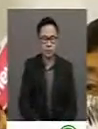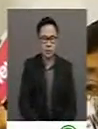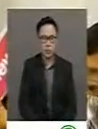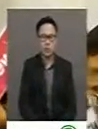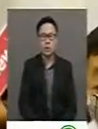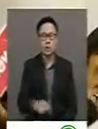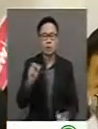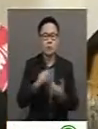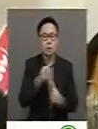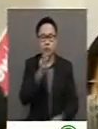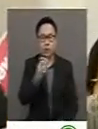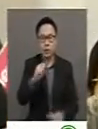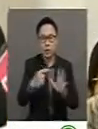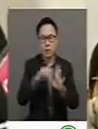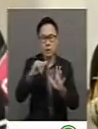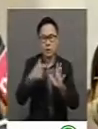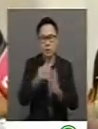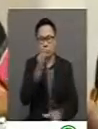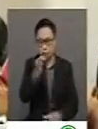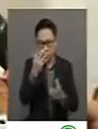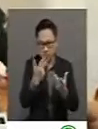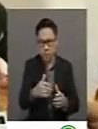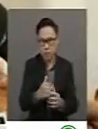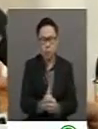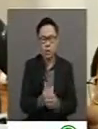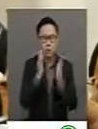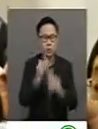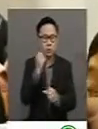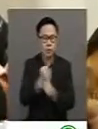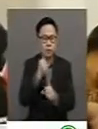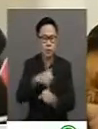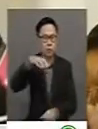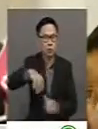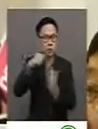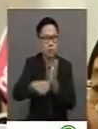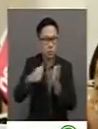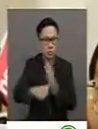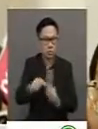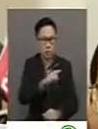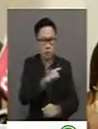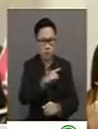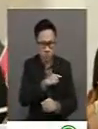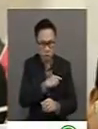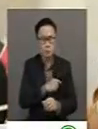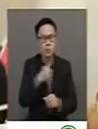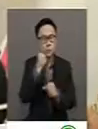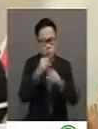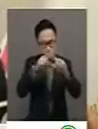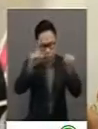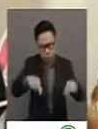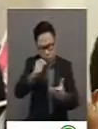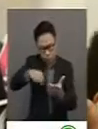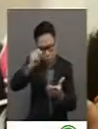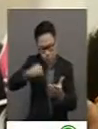คดีอาญานะฮะตอนนี้เราก็เดินหน้าไปแล้วนะครับก็คือเจ้าหน้าที่กรมศุลกากรเนี่ยซึ่งก็เป็นจำเลยที่ทางบริษัทเนี่ยได้ดำเนินการ